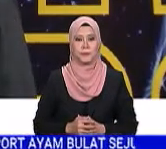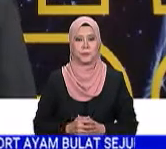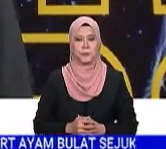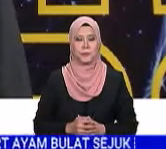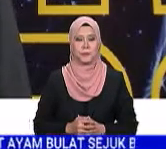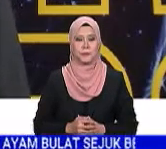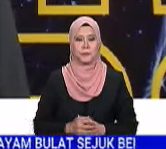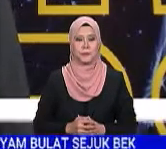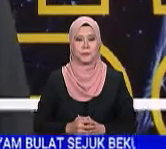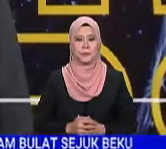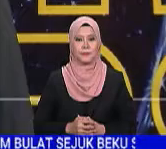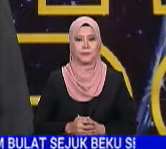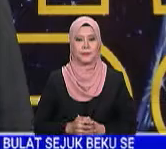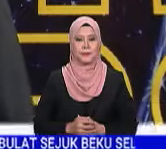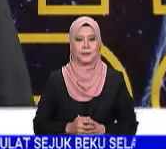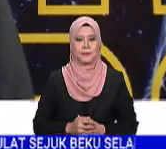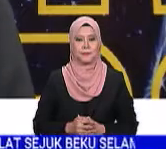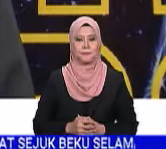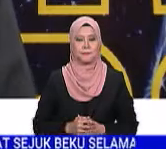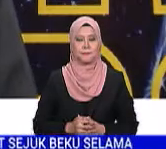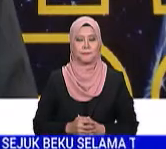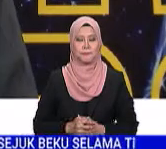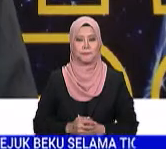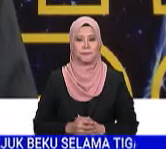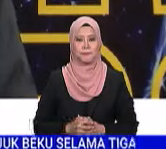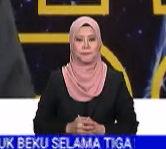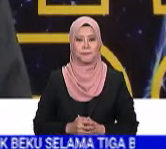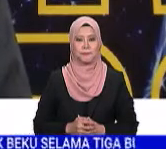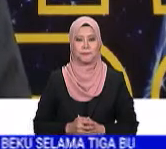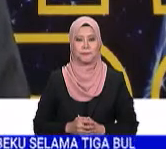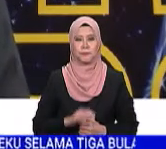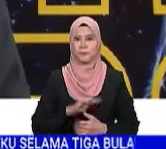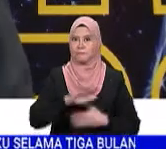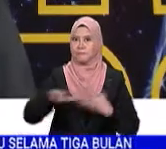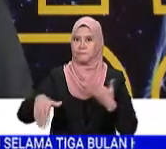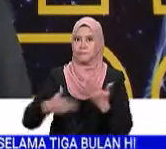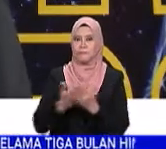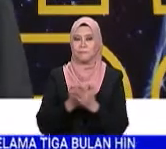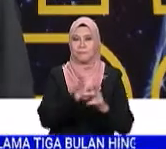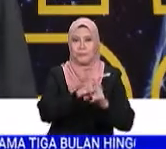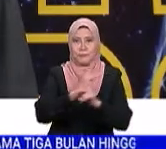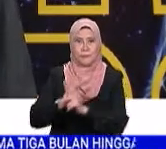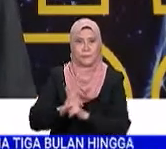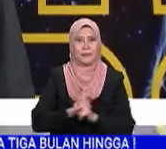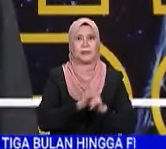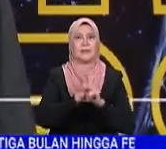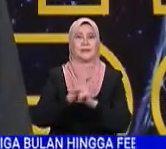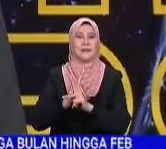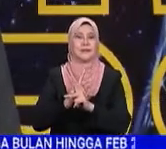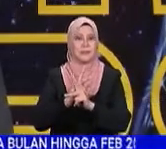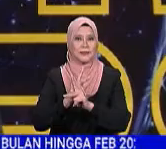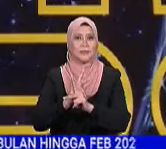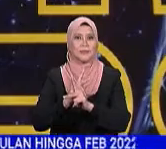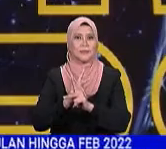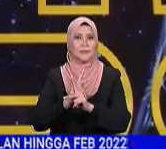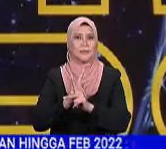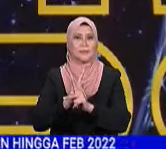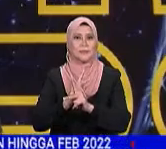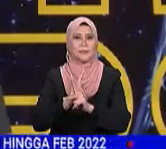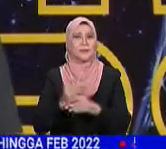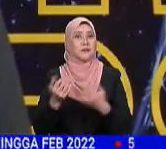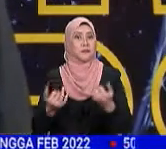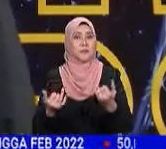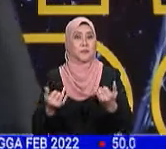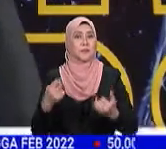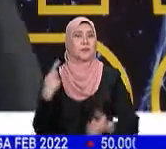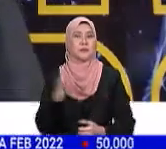Saya rasa kita dengan segala langkah yang sedia ada di Malaysia, kita memang sudah berada